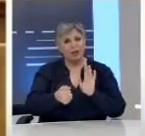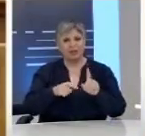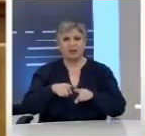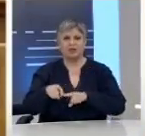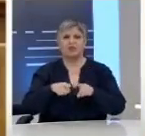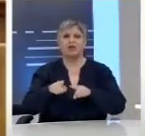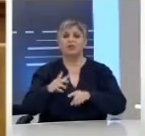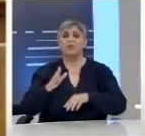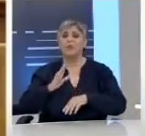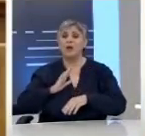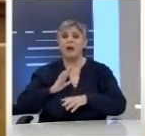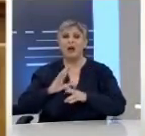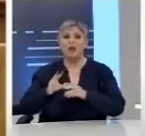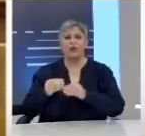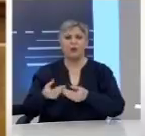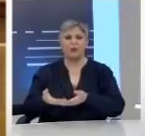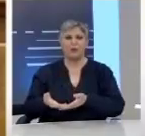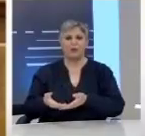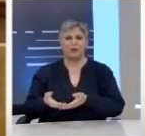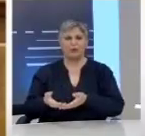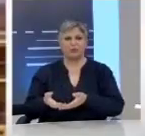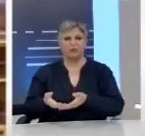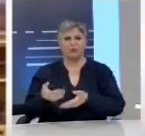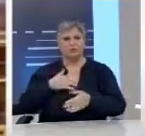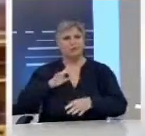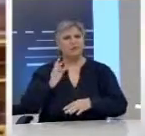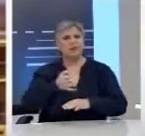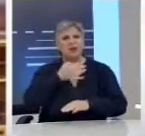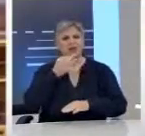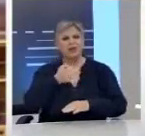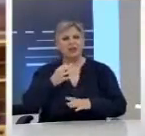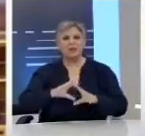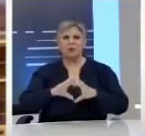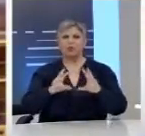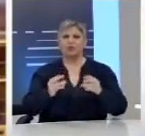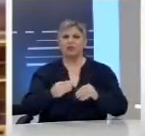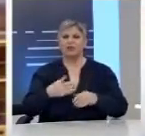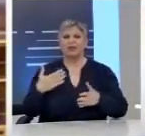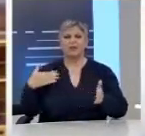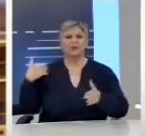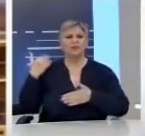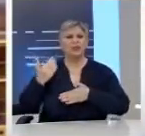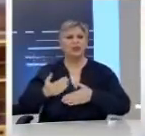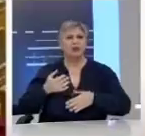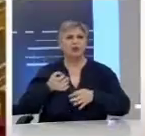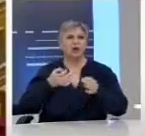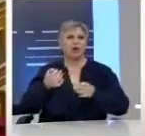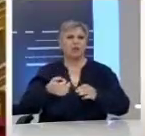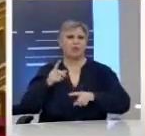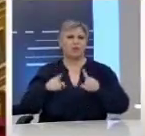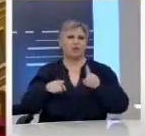συνάδελφοι, δεν θα ασχοληθώ με όσα έχουν υποθεί. Θέλω όμως